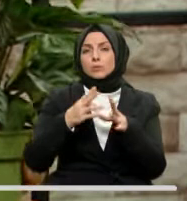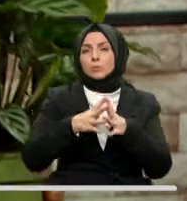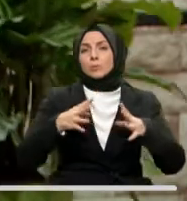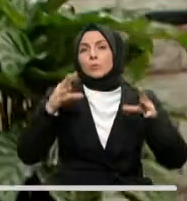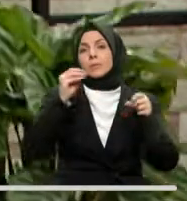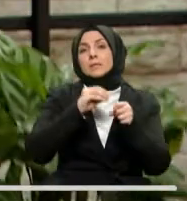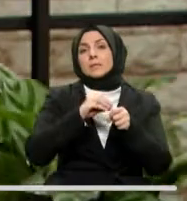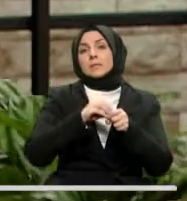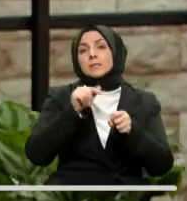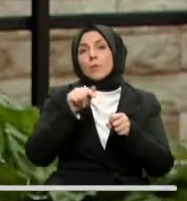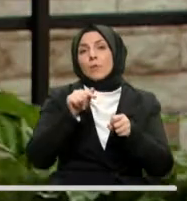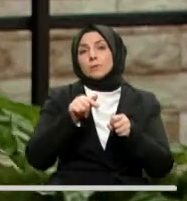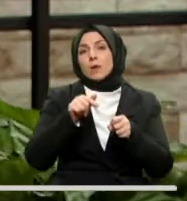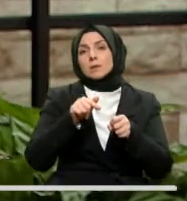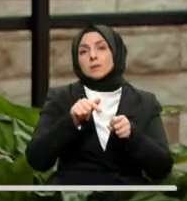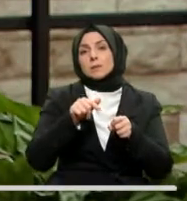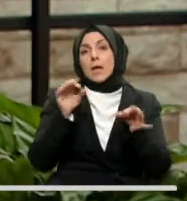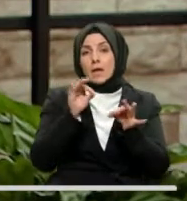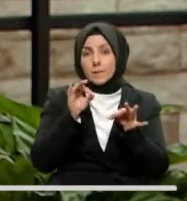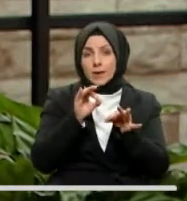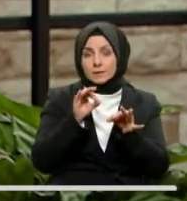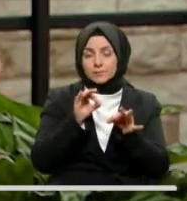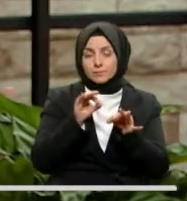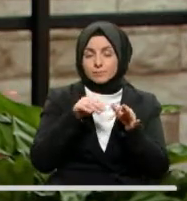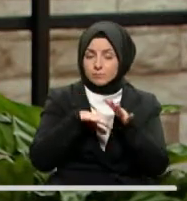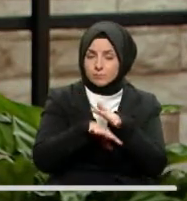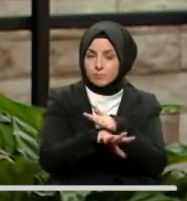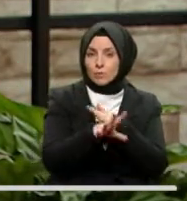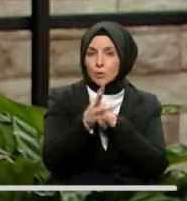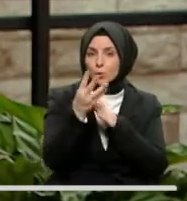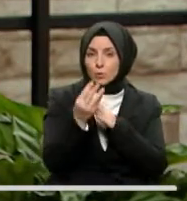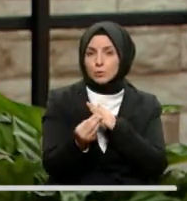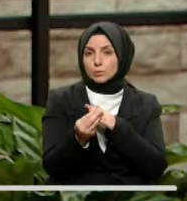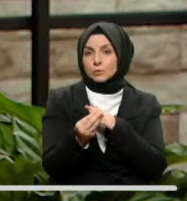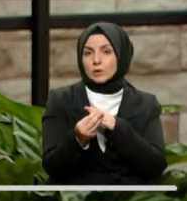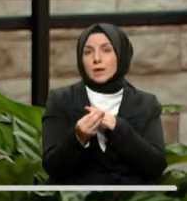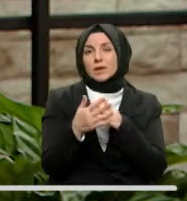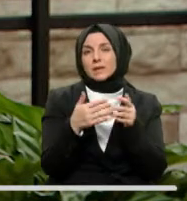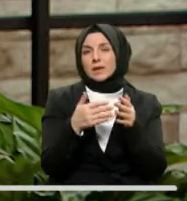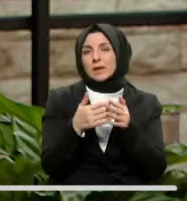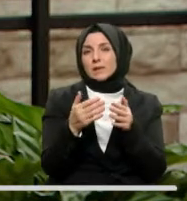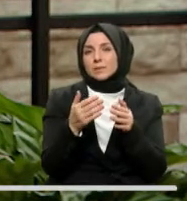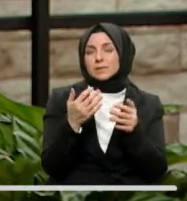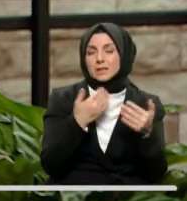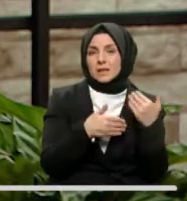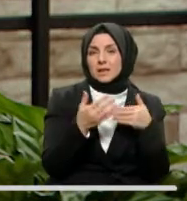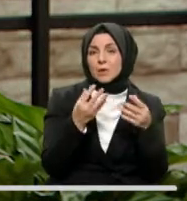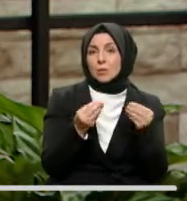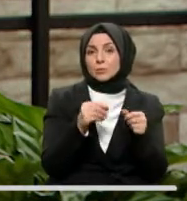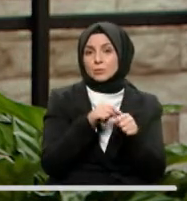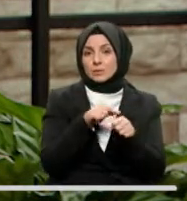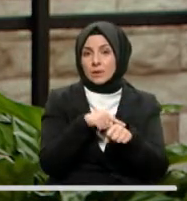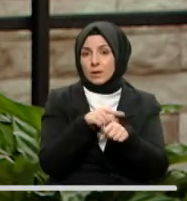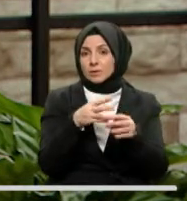hızlı kök verir yani şöyle düşünün budama gibi bir şey yok öyle yok bulamazsın ha çok güzel olduğunda ne oluyor Çok hızlı bir kabuk bağlıyor